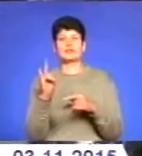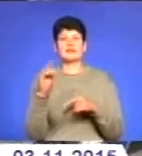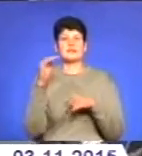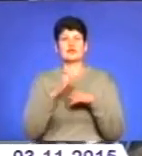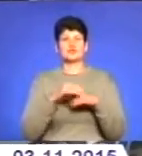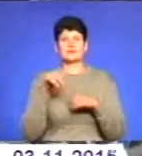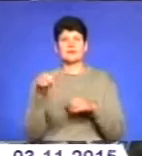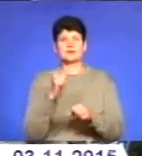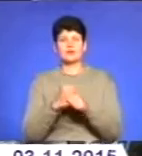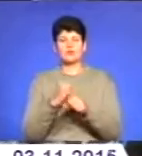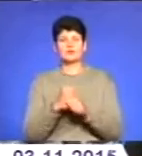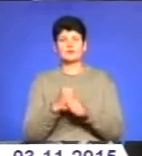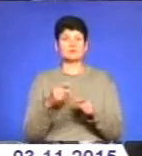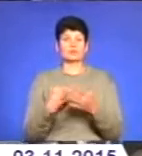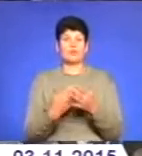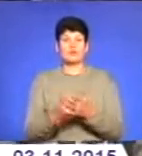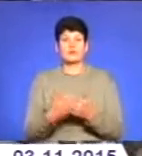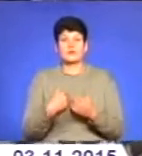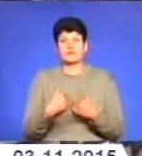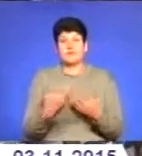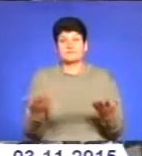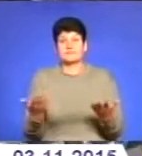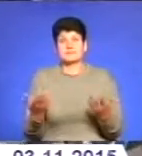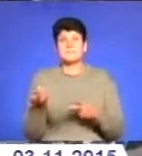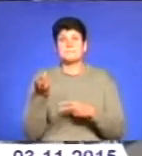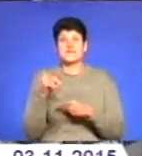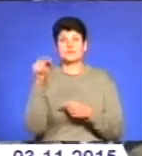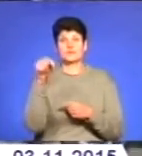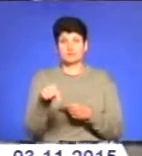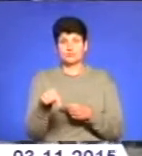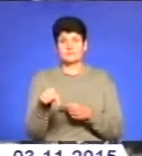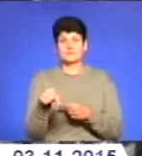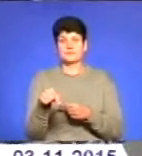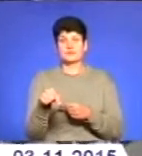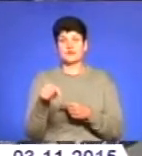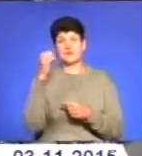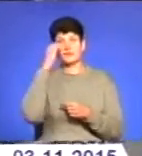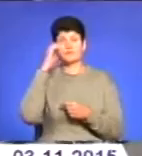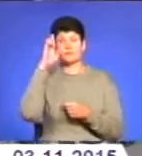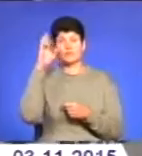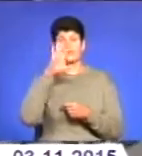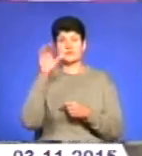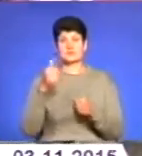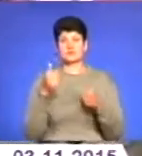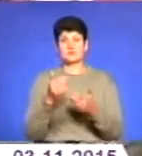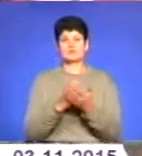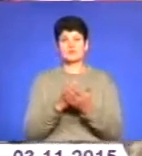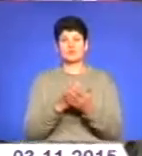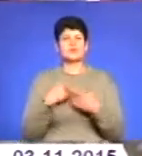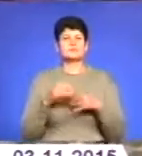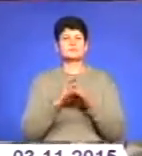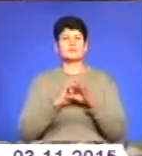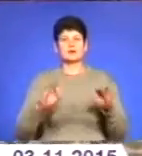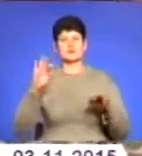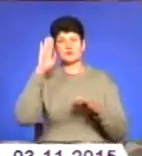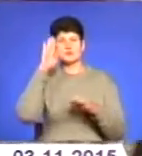роботу. І тому я от, як то кажеться, тому я прийшла тут, і тому, слава Богу, все добре, служиться мені. У нас прекрасні чоловіки,